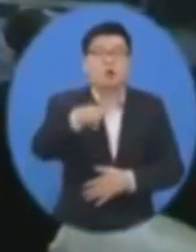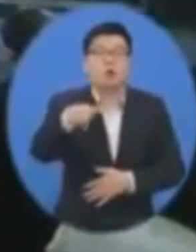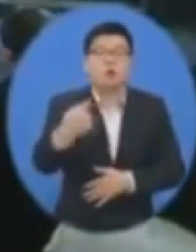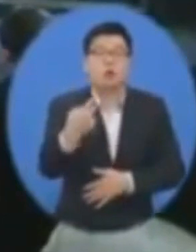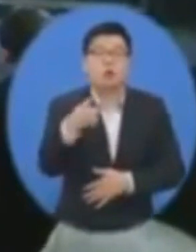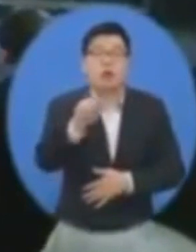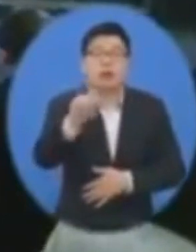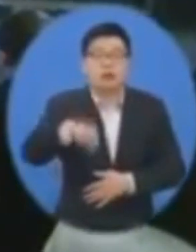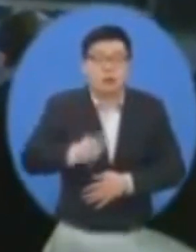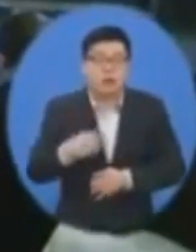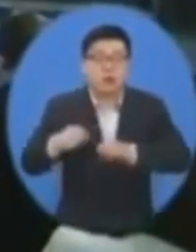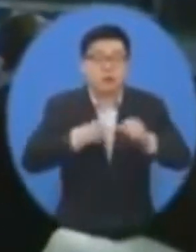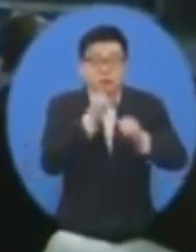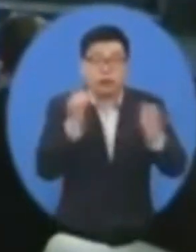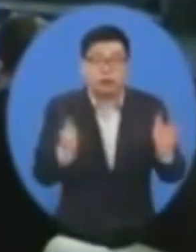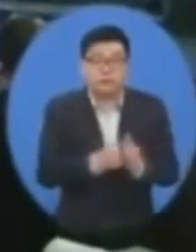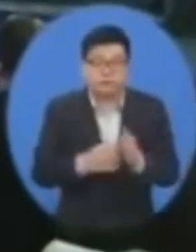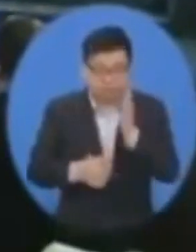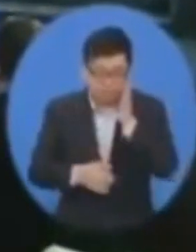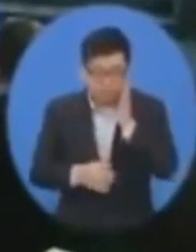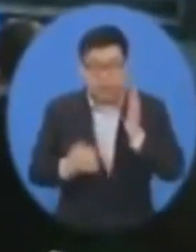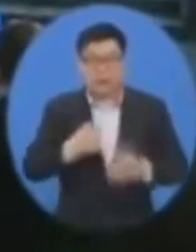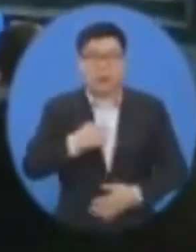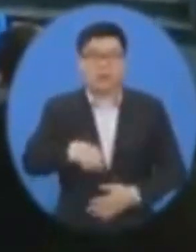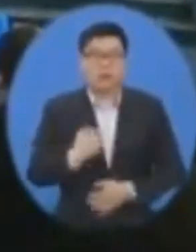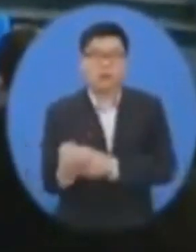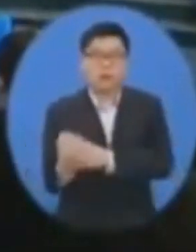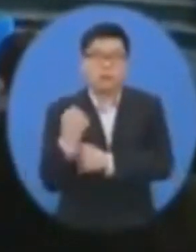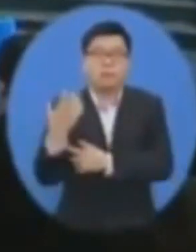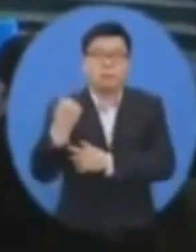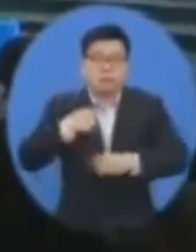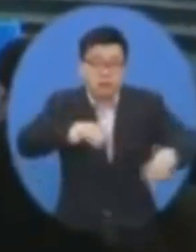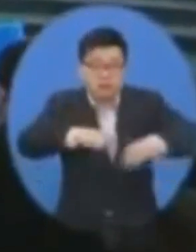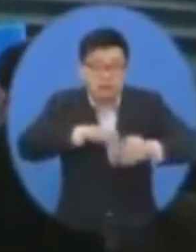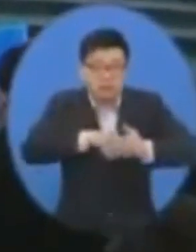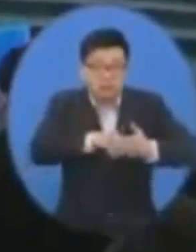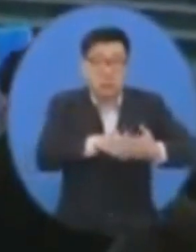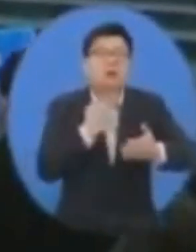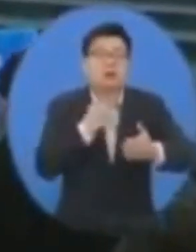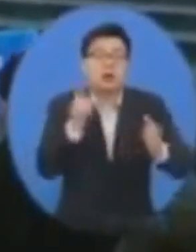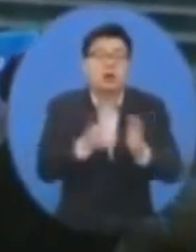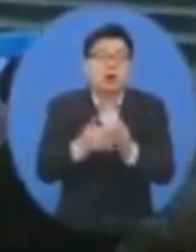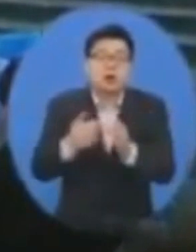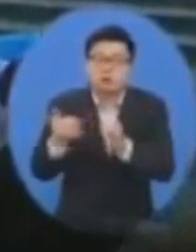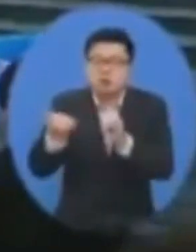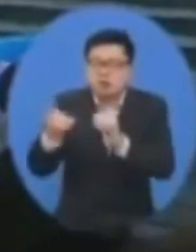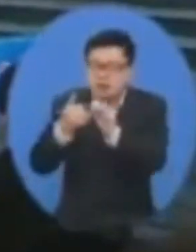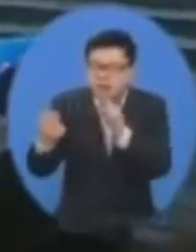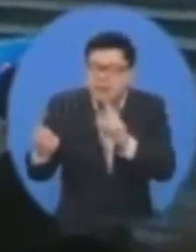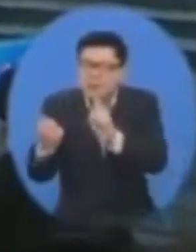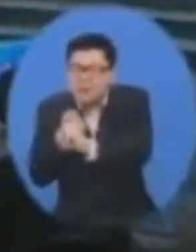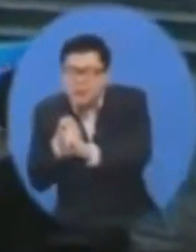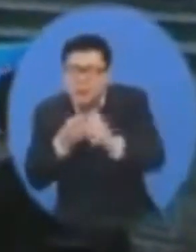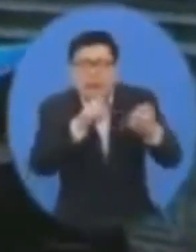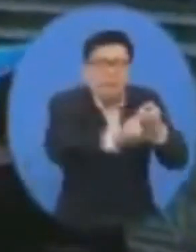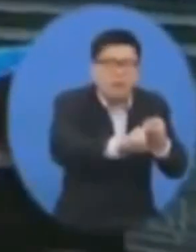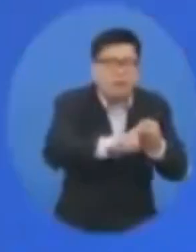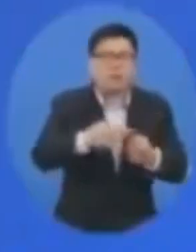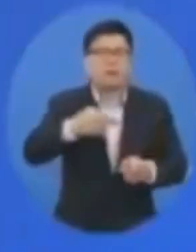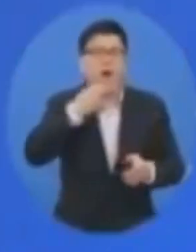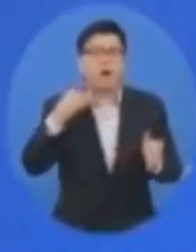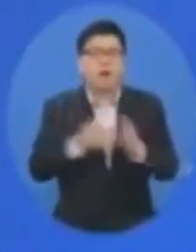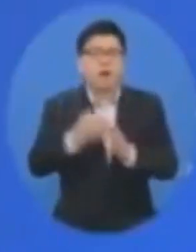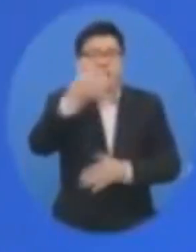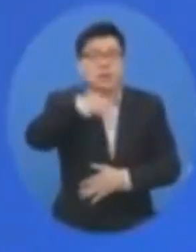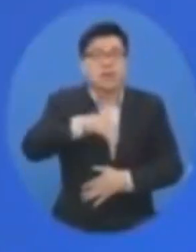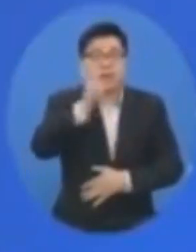살았는데 내가 앉아서 내 힘으로 쭉 정치를 해온 사람입니다. 누구 편들어 본 일 한 번도 없습니다. 이분리를